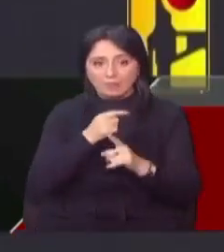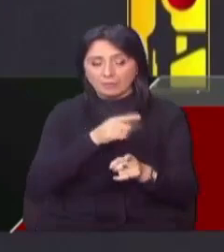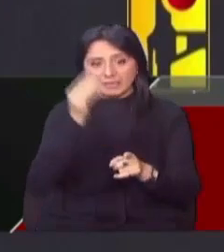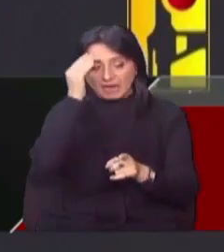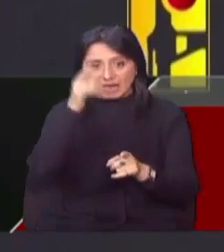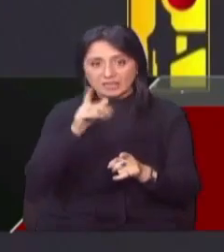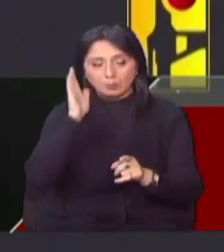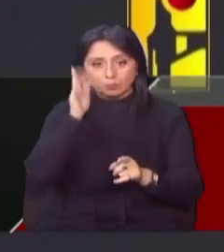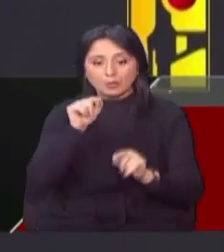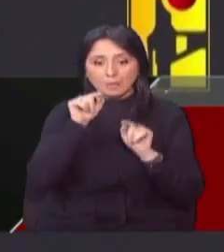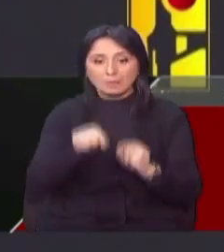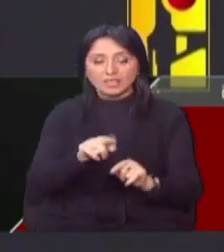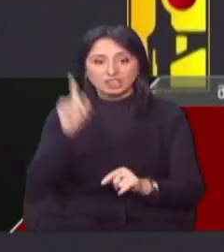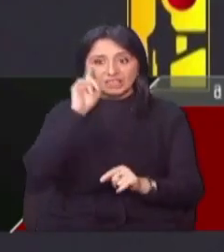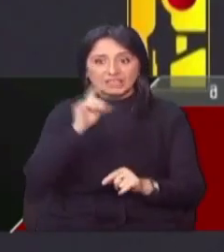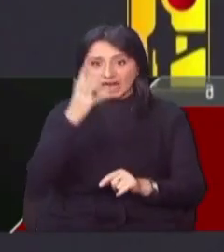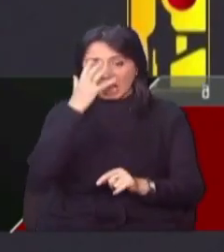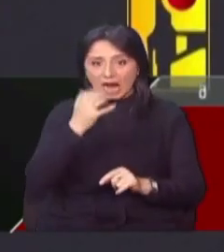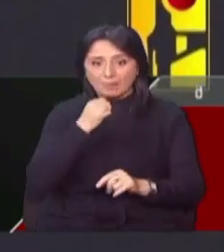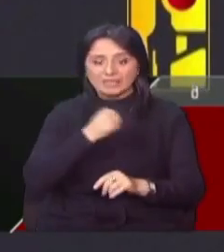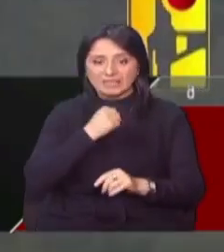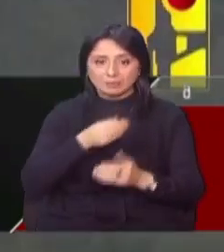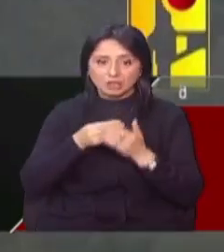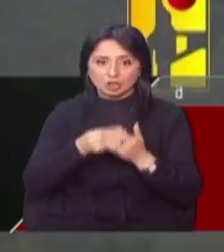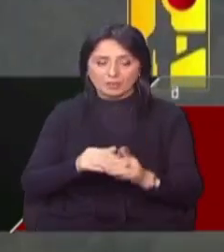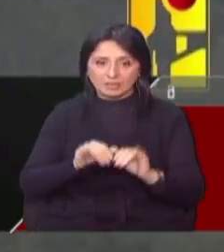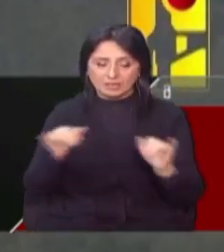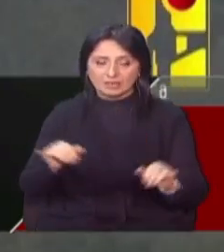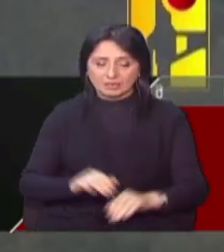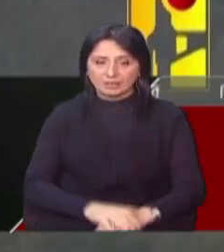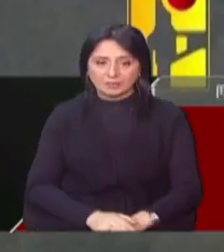აზრით ეს მოხდება მაშინ, თუ ისრაელი ჰამასზე სამხედრო ზეწოლას გასწრდის.